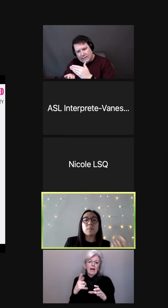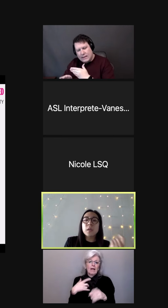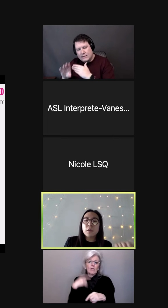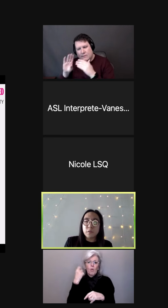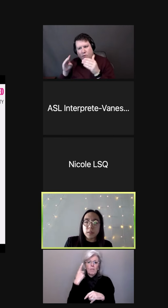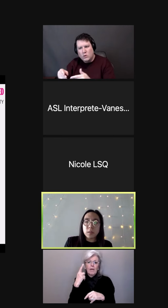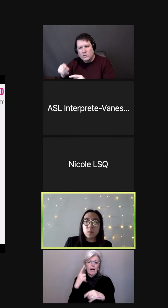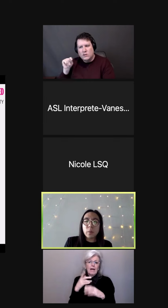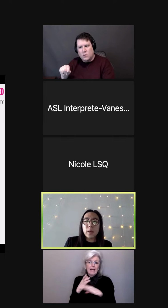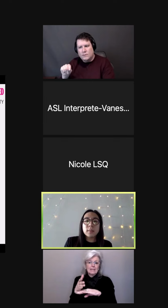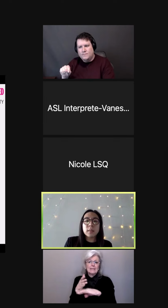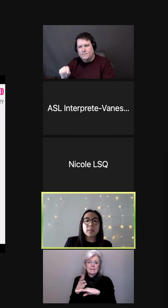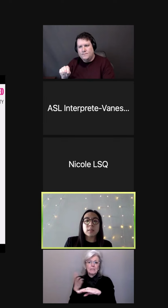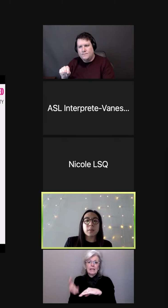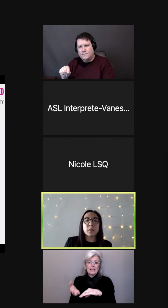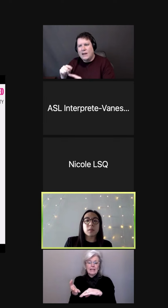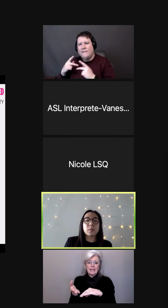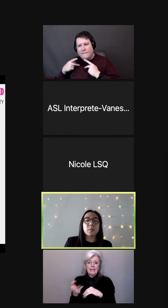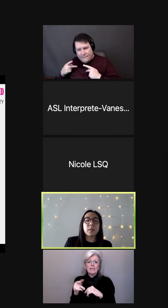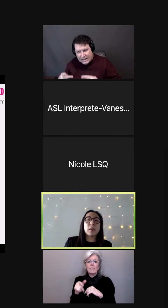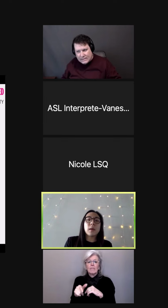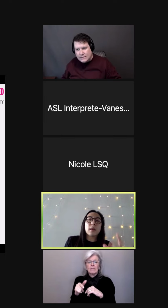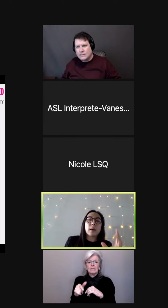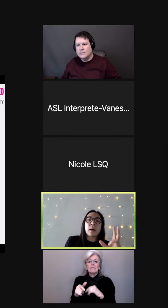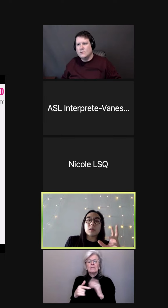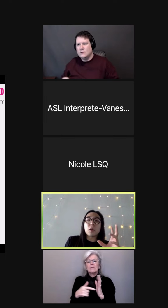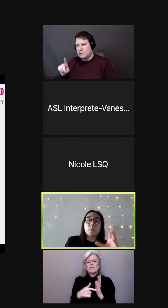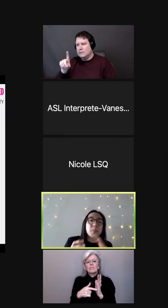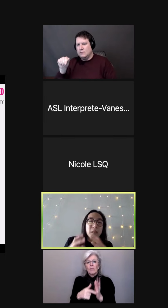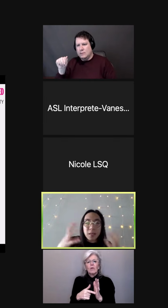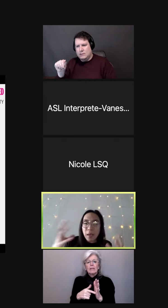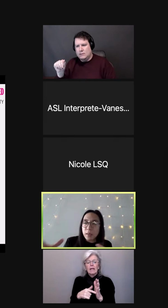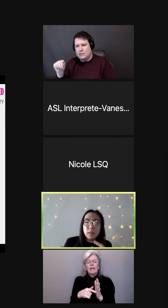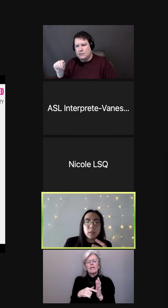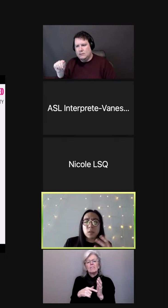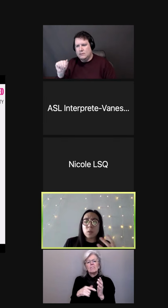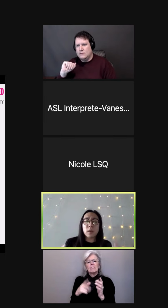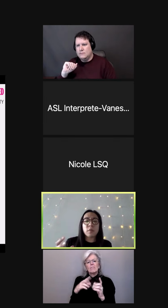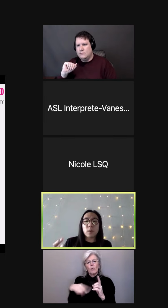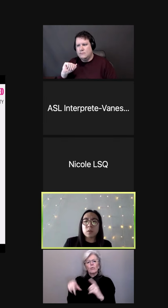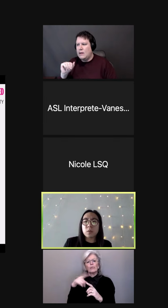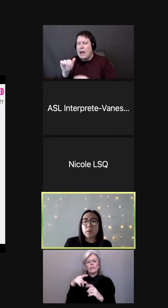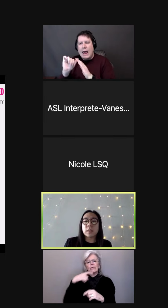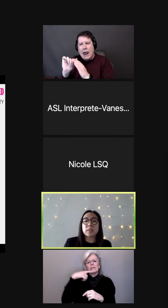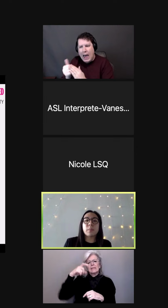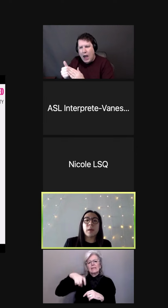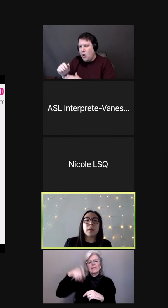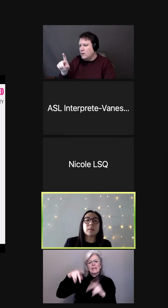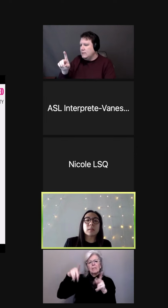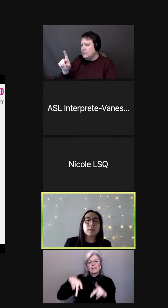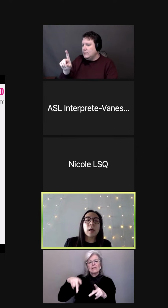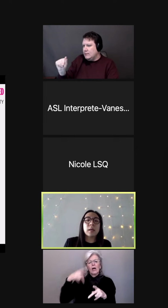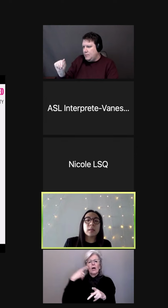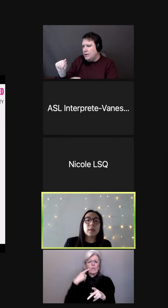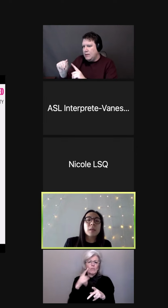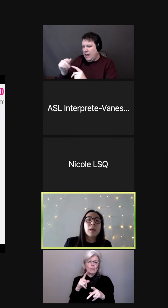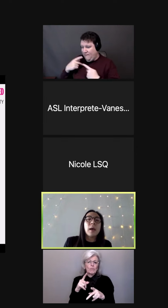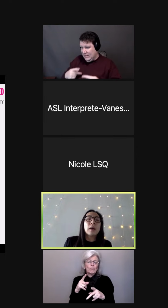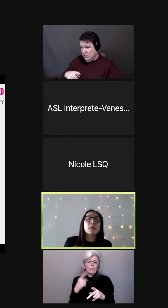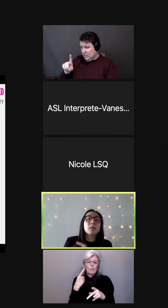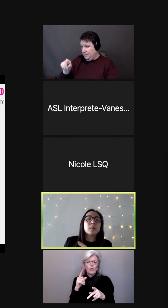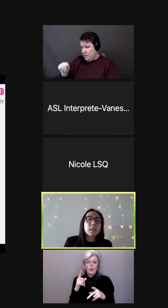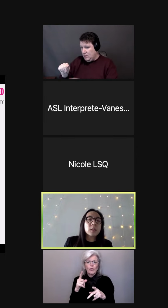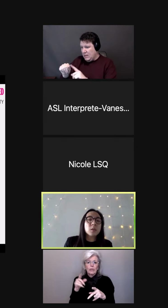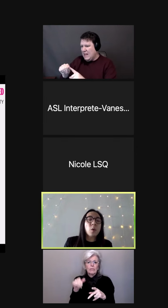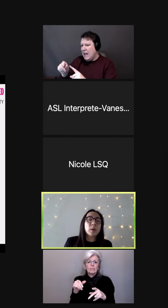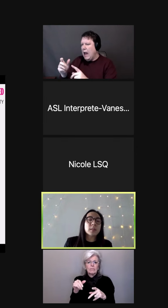'accessibilité s'articulait autour de la nécessité pour ces personnes pour que ça puisse que ces